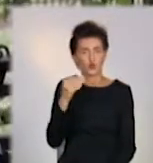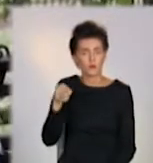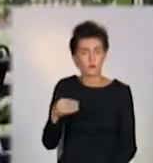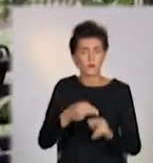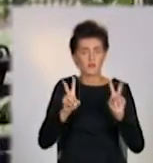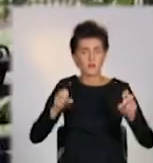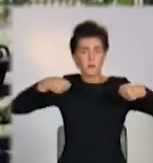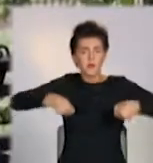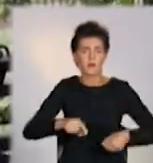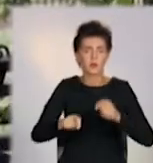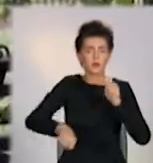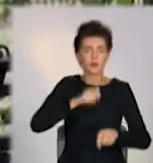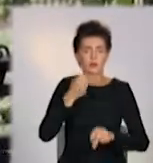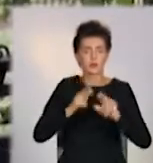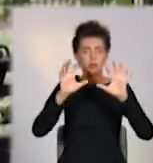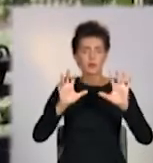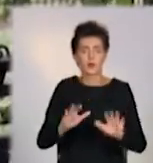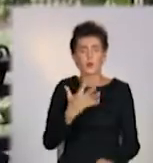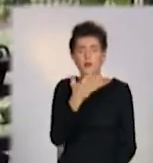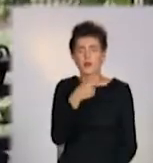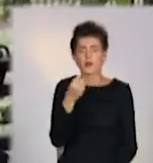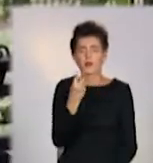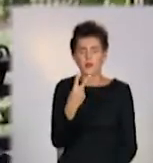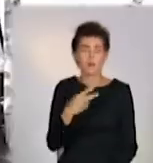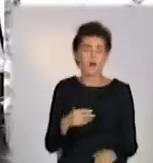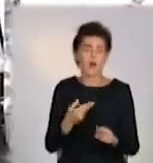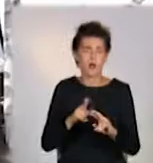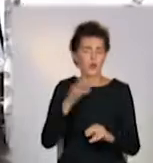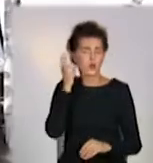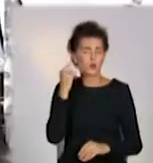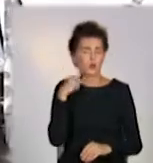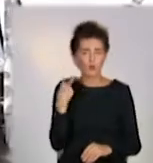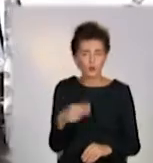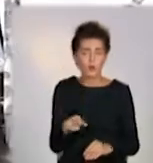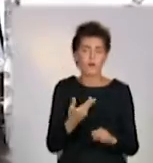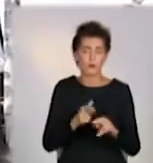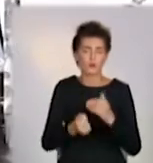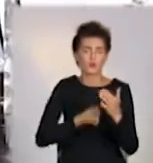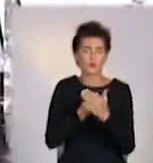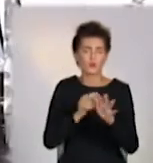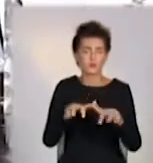правопорушення передбачена відповідальність від 5 до 12 років позбавлення волі з конфіскацією майна.